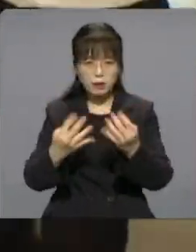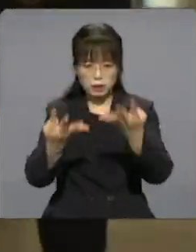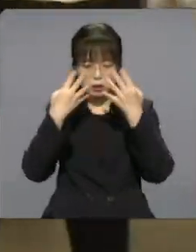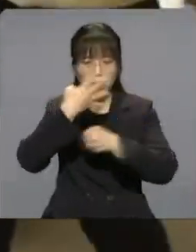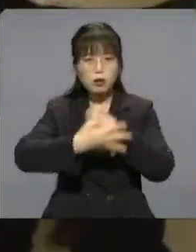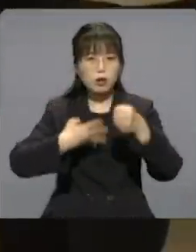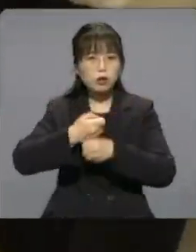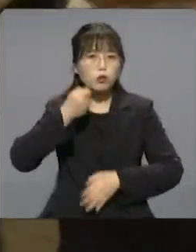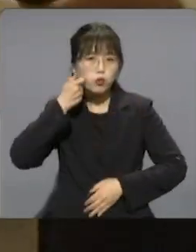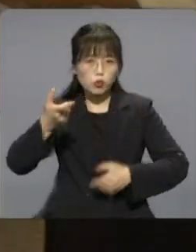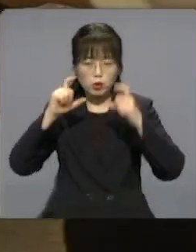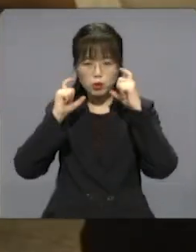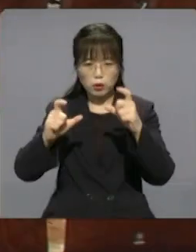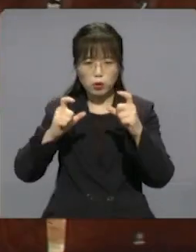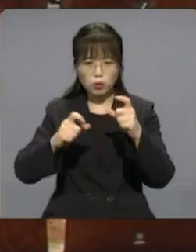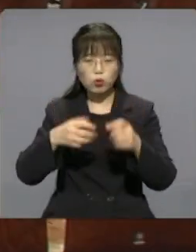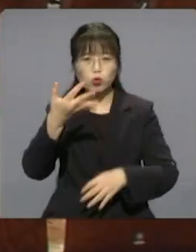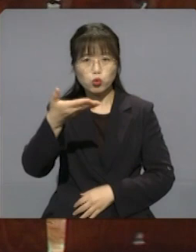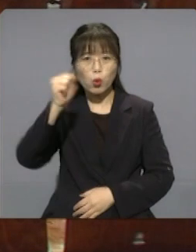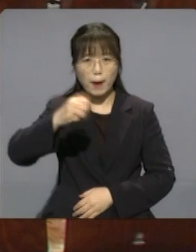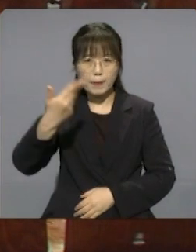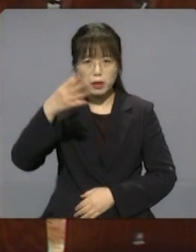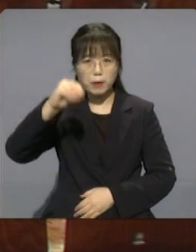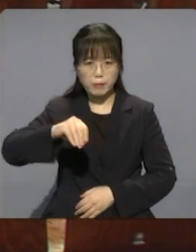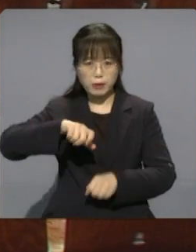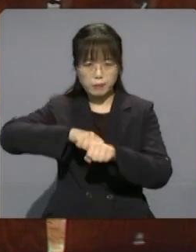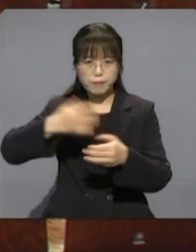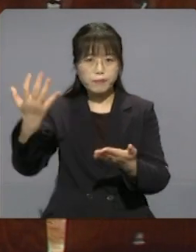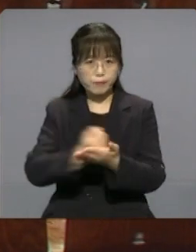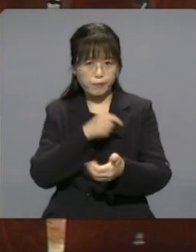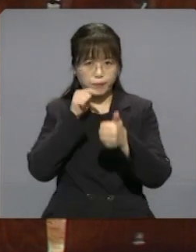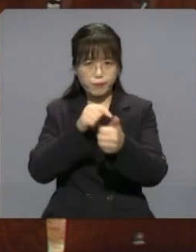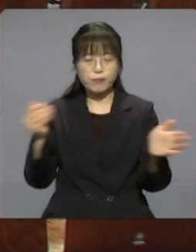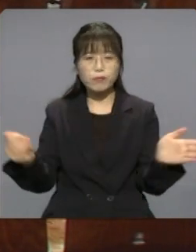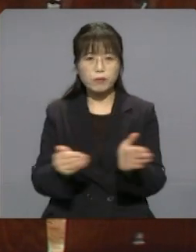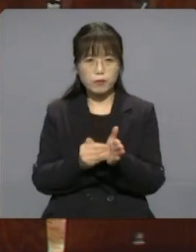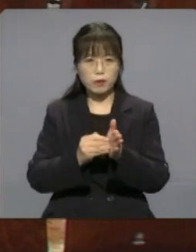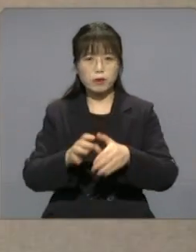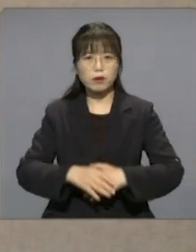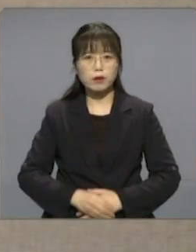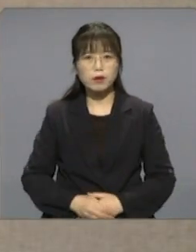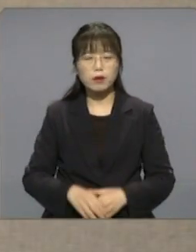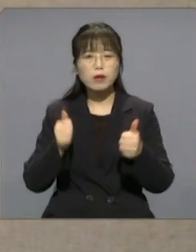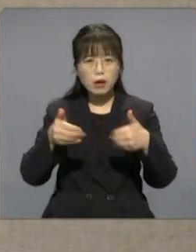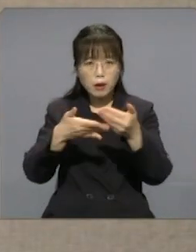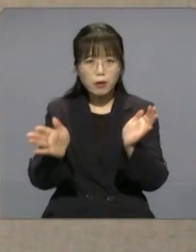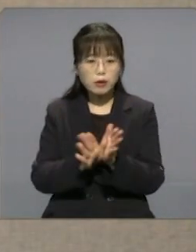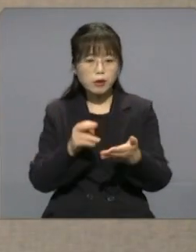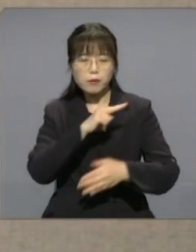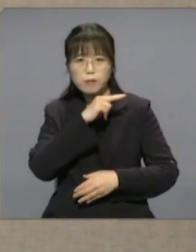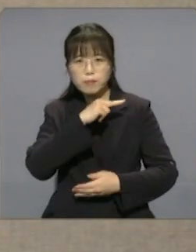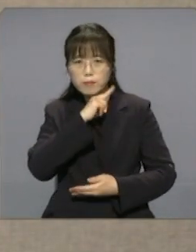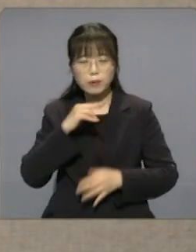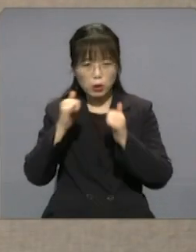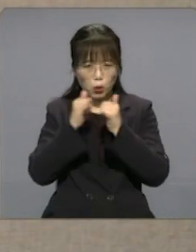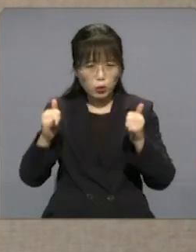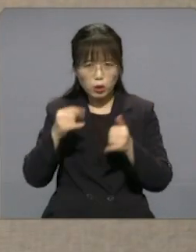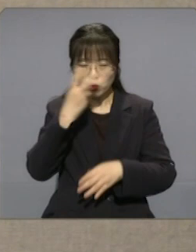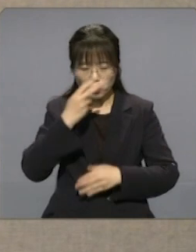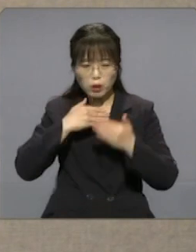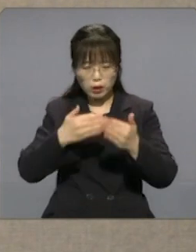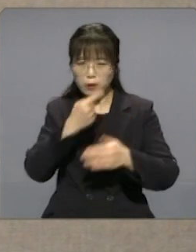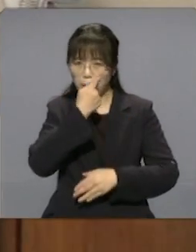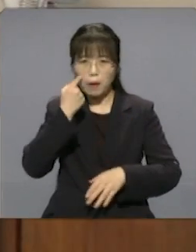4년 6개월을 선고하고 9억 8천만 원 추징을 명령했습니다. 재판부는 피고인이 수사 과정에서